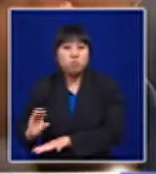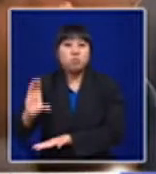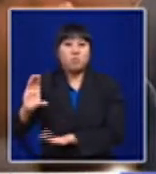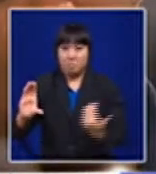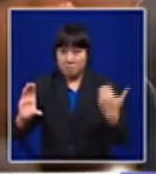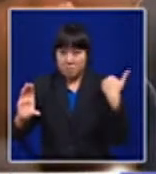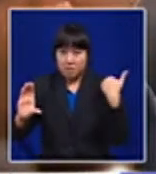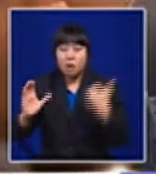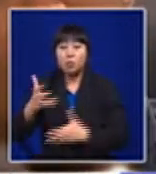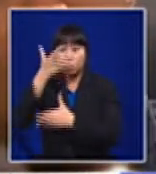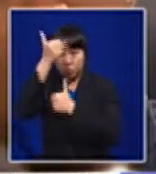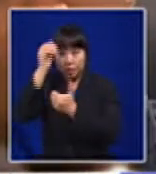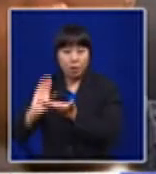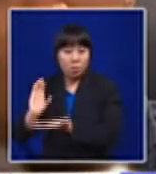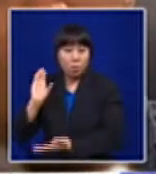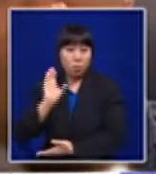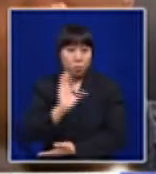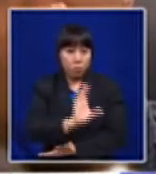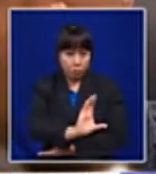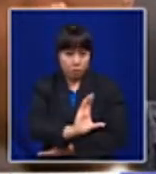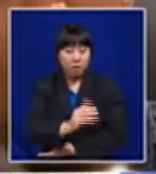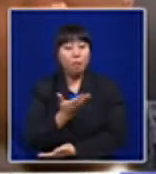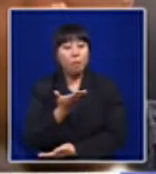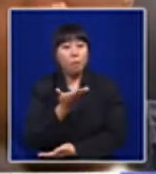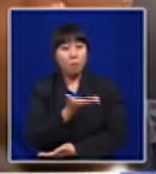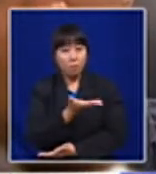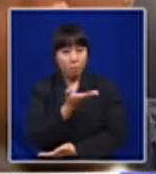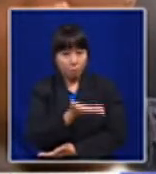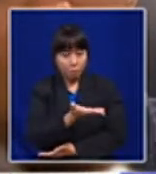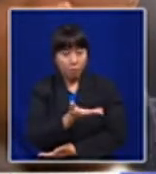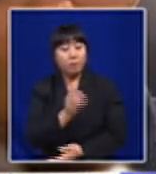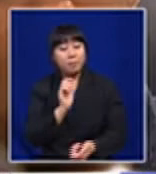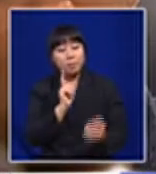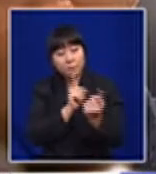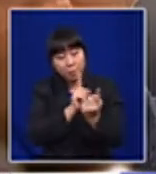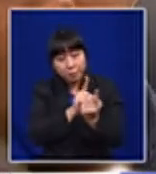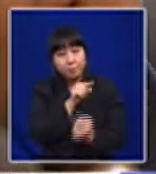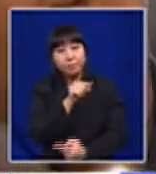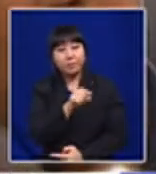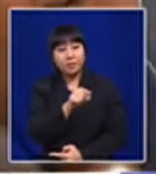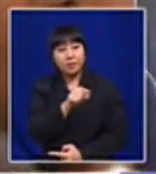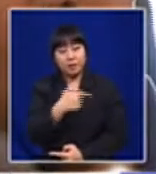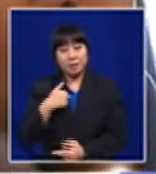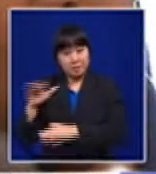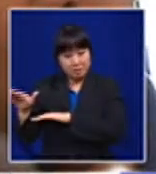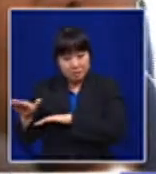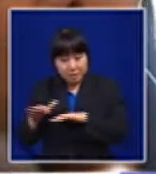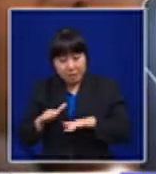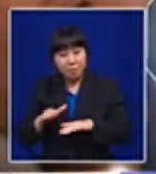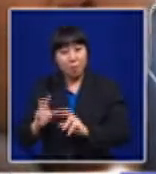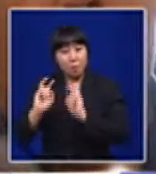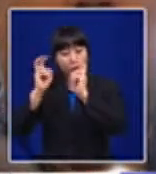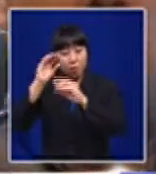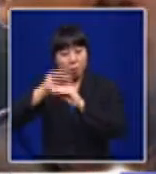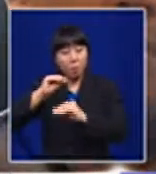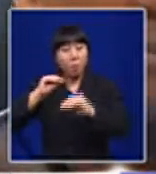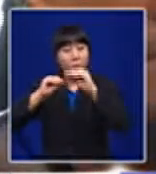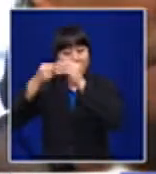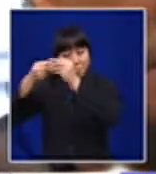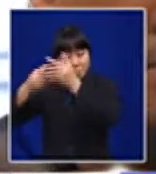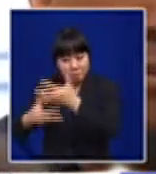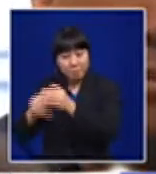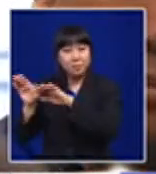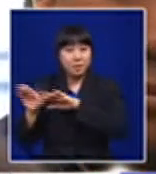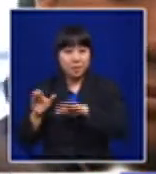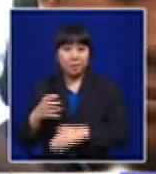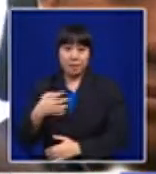และสนใจที่จะลงทุนและขอเข้ามาทำความรู้จักแล้วเขาจะไปเตรียมคอนเซปต์ของโครงการแล้วก็อย